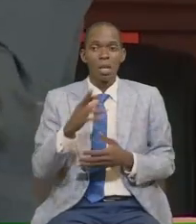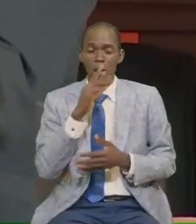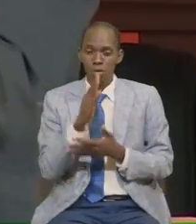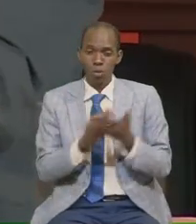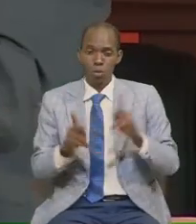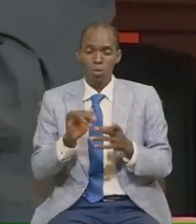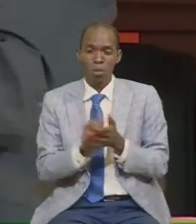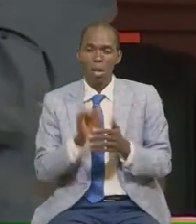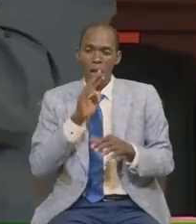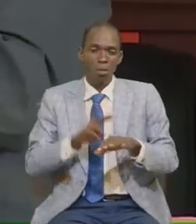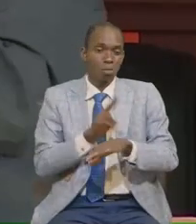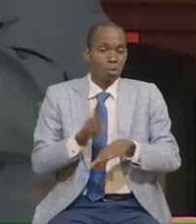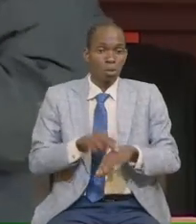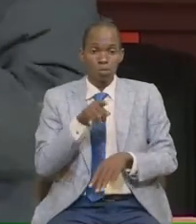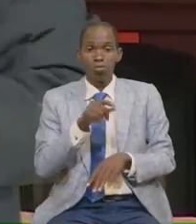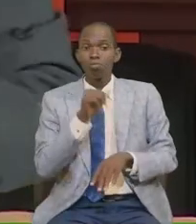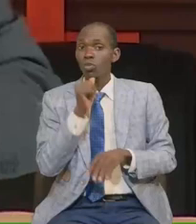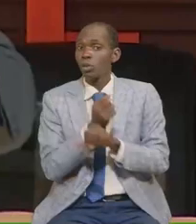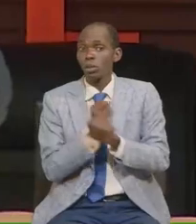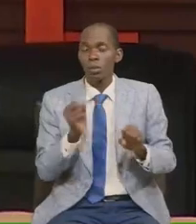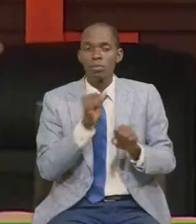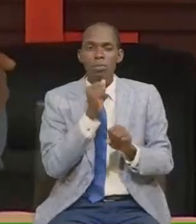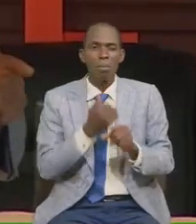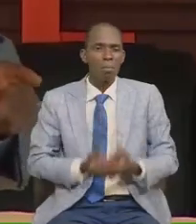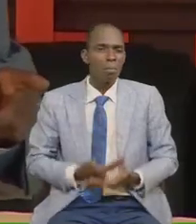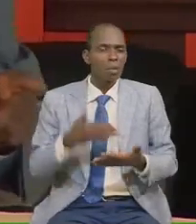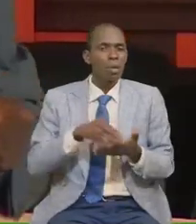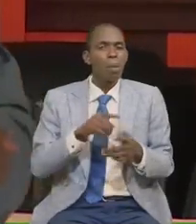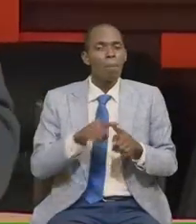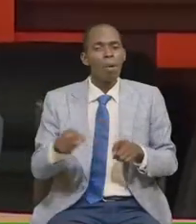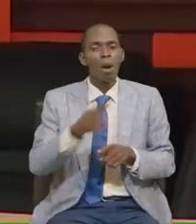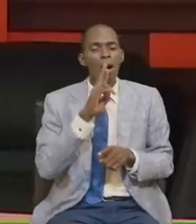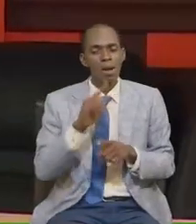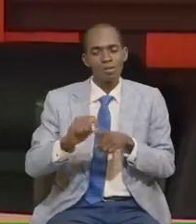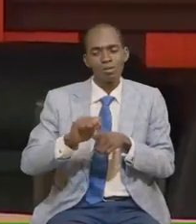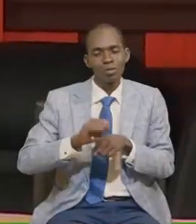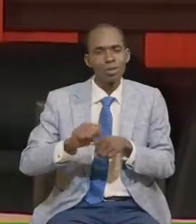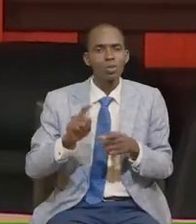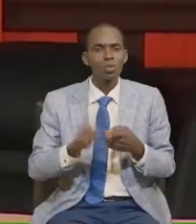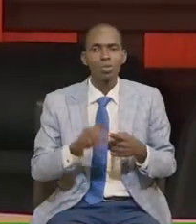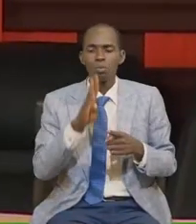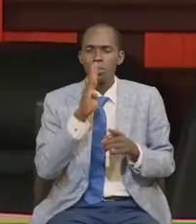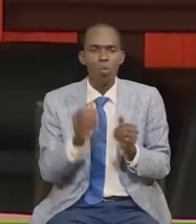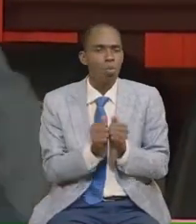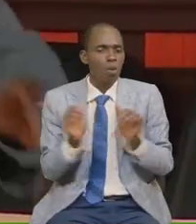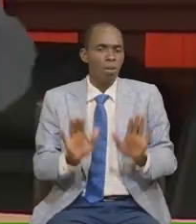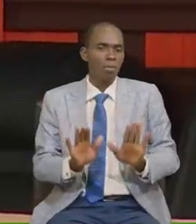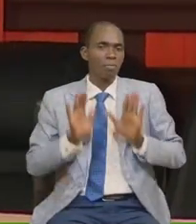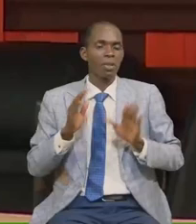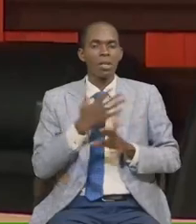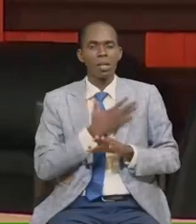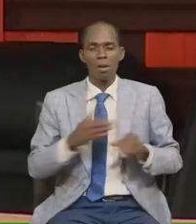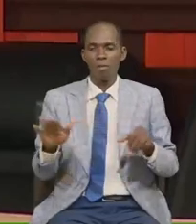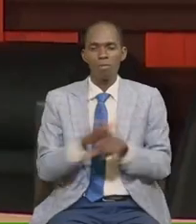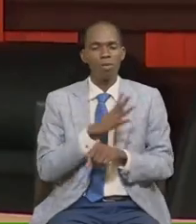pas sauvés, qui ne sont pas nés de nouveau, mais qui sont formés pour être intrépides et courageux. Et vous